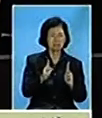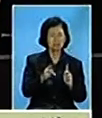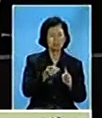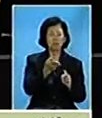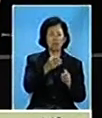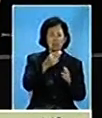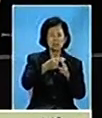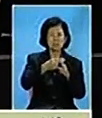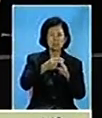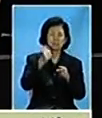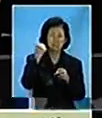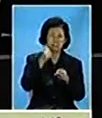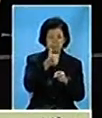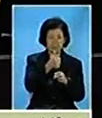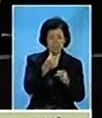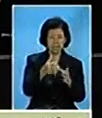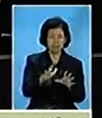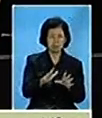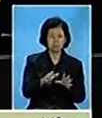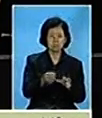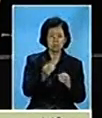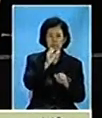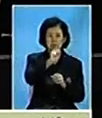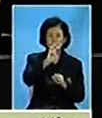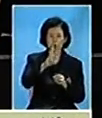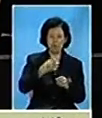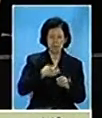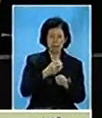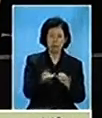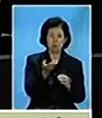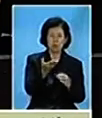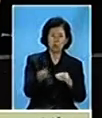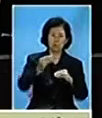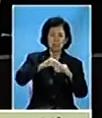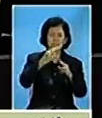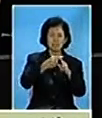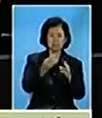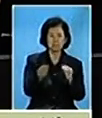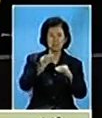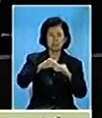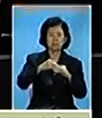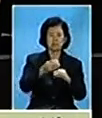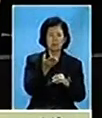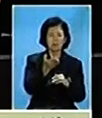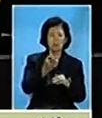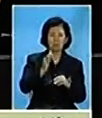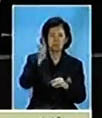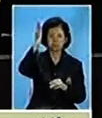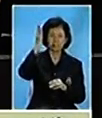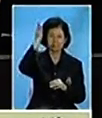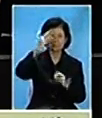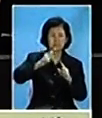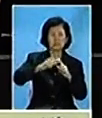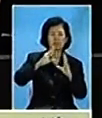างเดิมดีแล้วนะครับท่านอนุรักษ์บอกควรจะเพิ่มนะครับแพทย์แผนไทยประยุกต์เข้าไปด้วยเพราะฉะนั้นผมจะขอมติที่ประชุมนะครับ